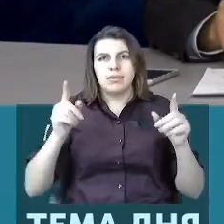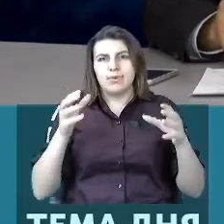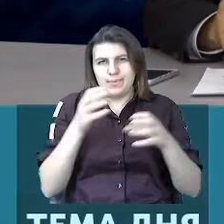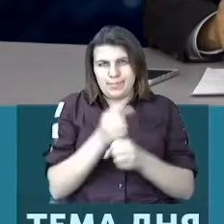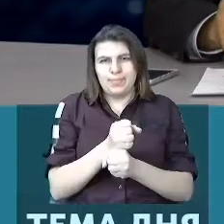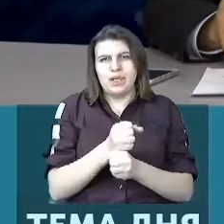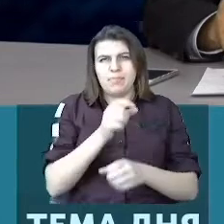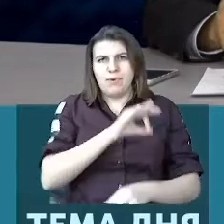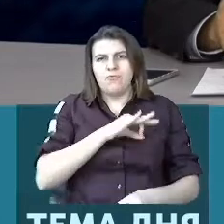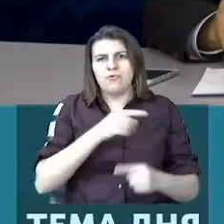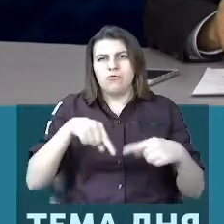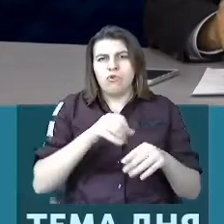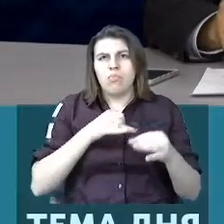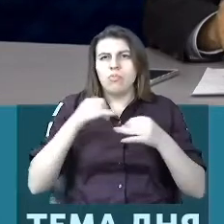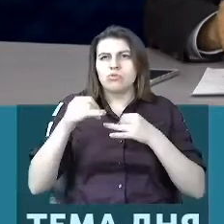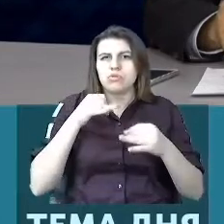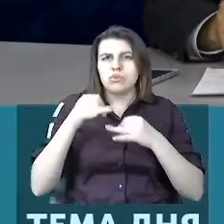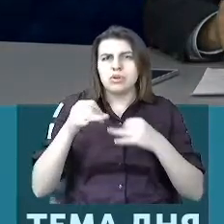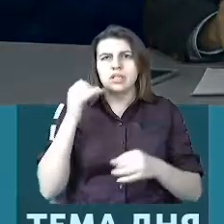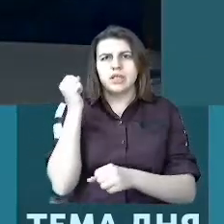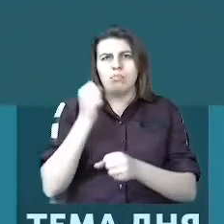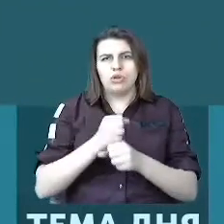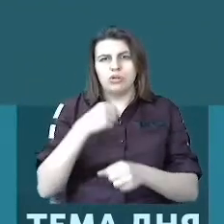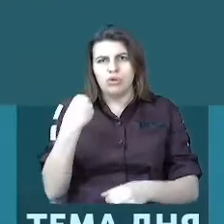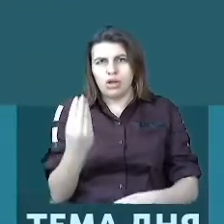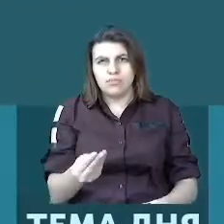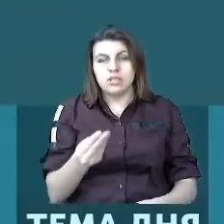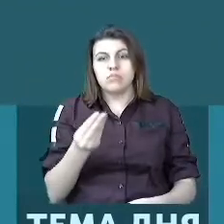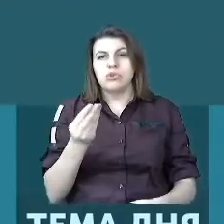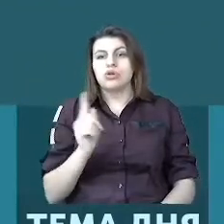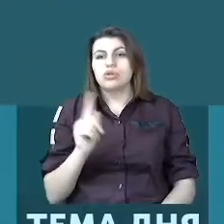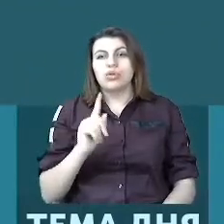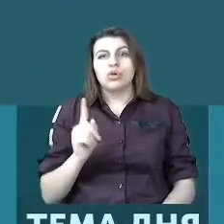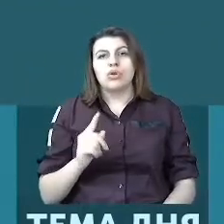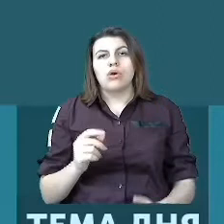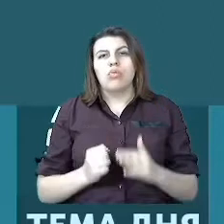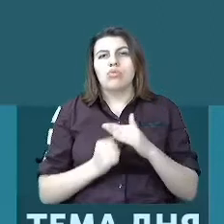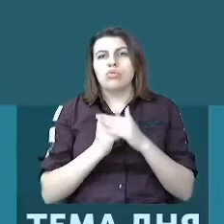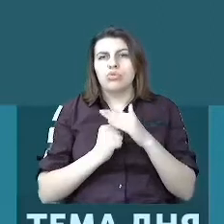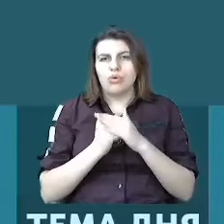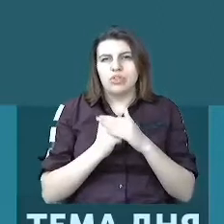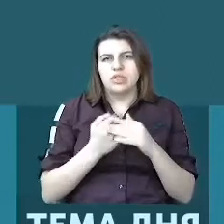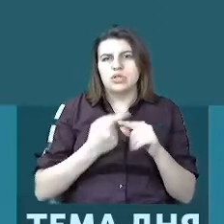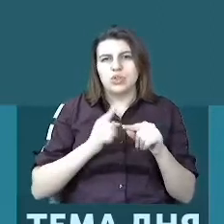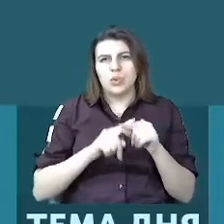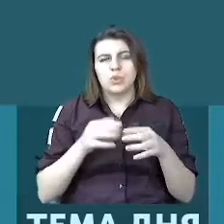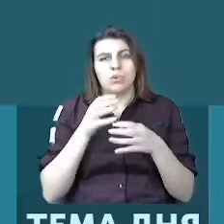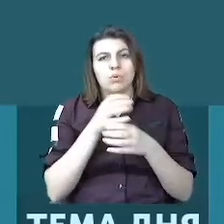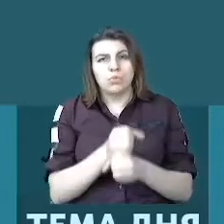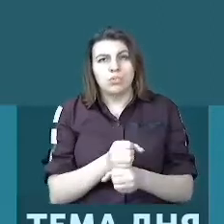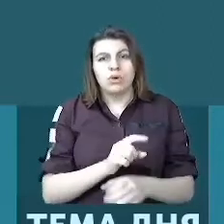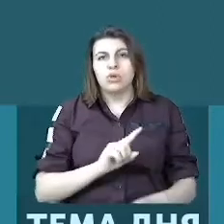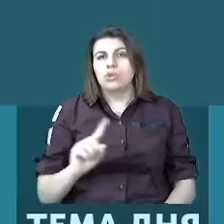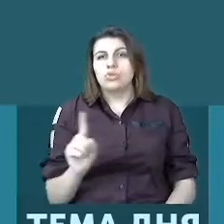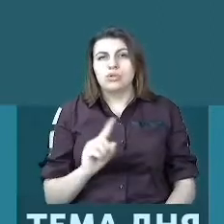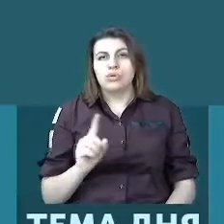проводять консультації з роботодавцем щодо обґрунтованості цього скорочення, щодо яких